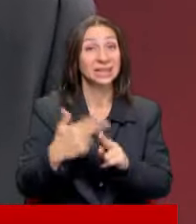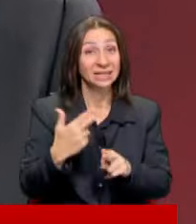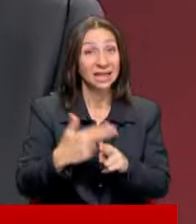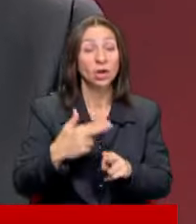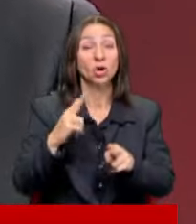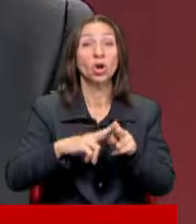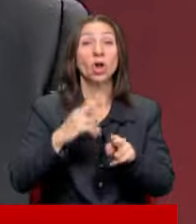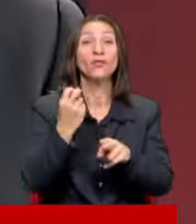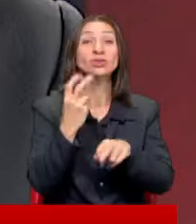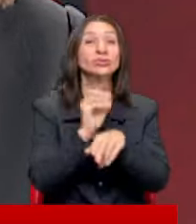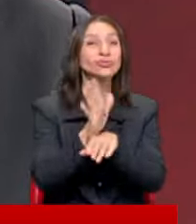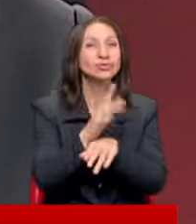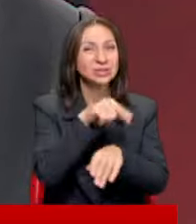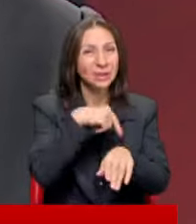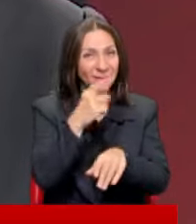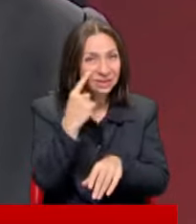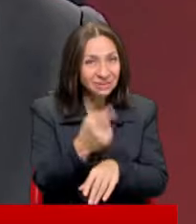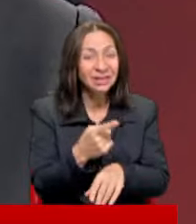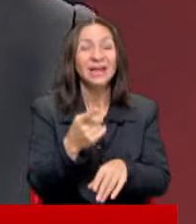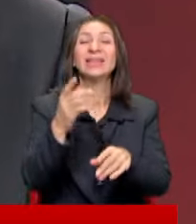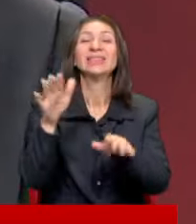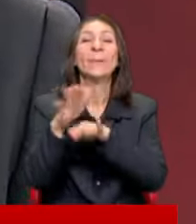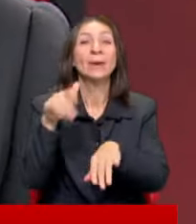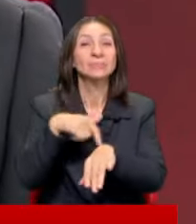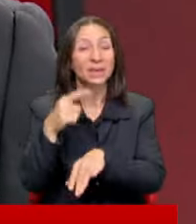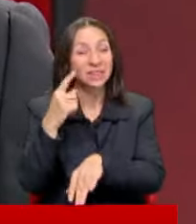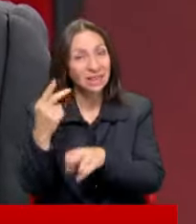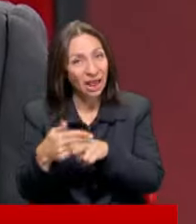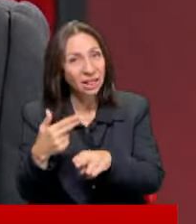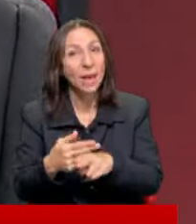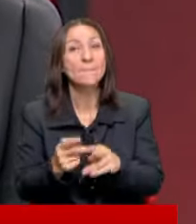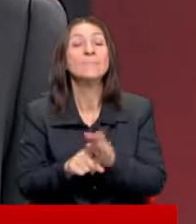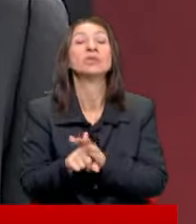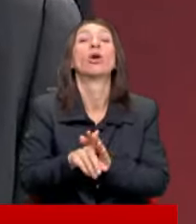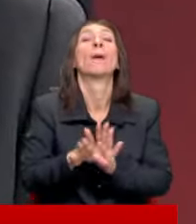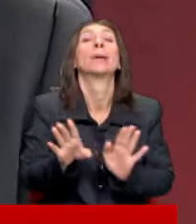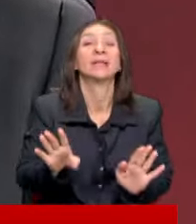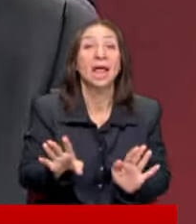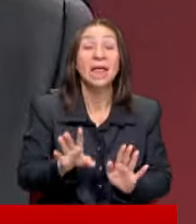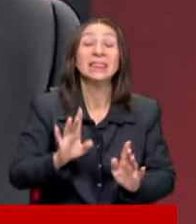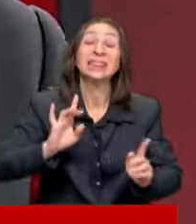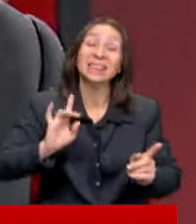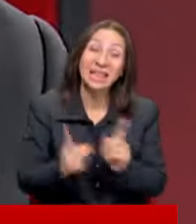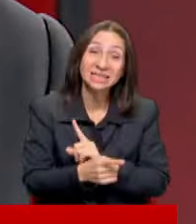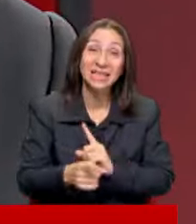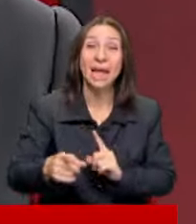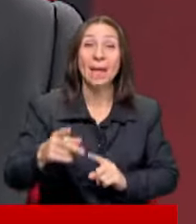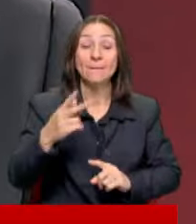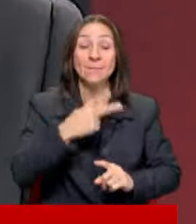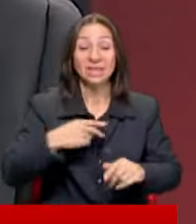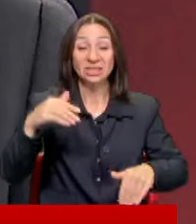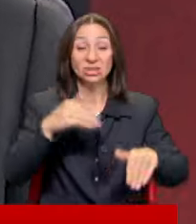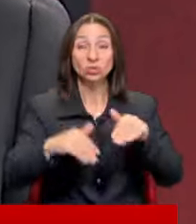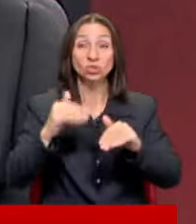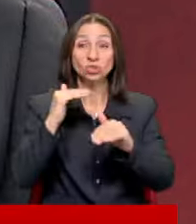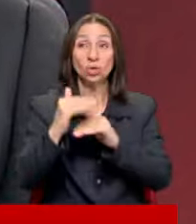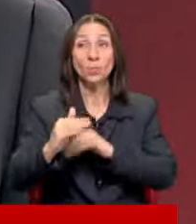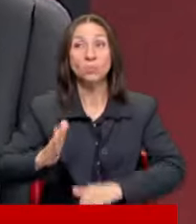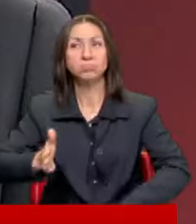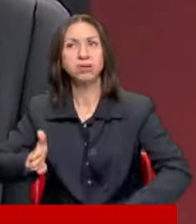pandemi döneminde de denediler deprem döneminde de denediler başarıya ulaşamadılar aksine yerel seçimlerde toplumun